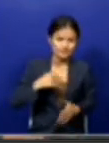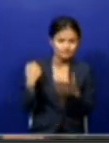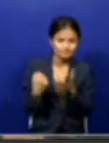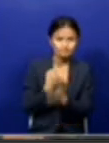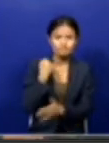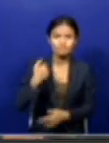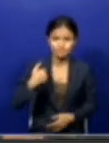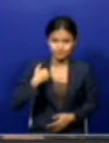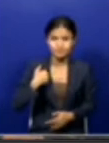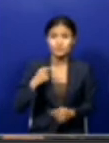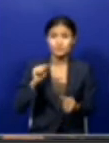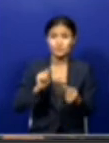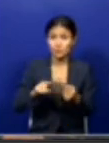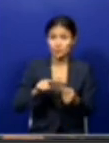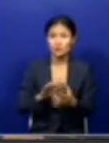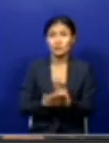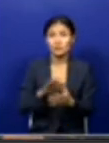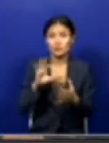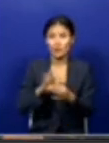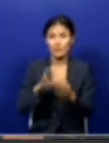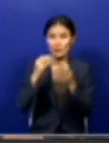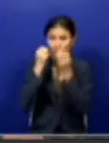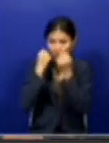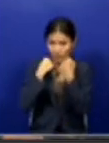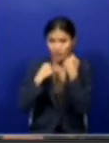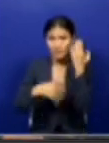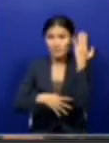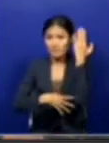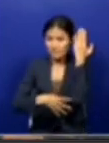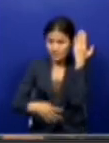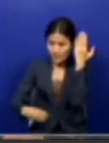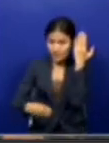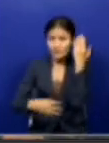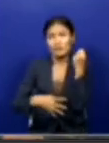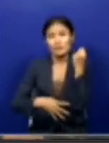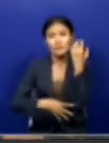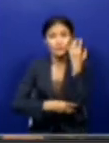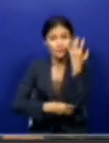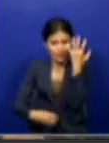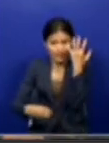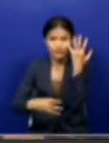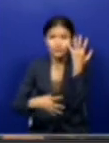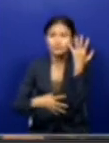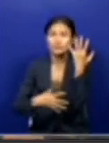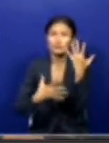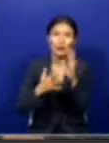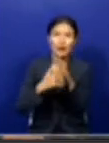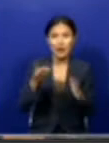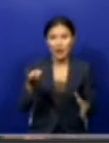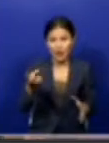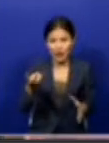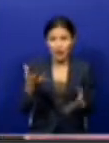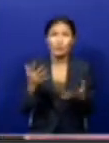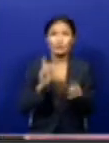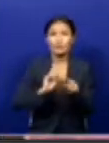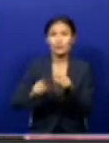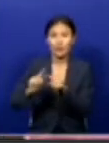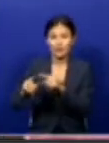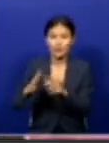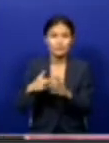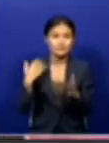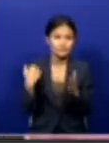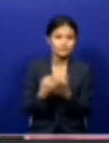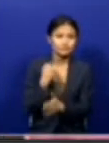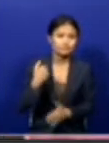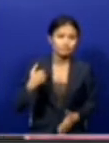จริงๆไม่ว่าจะเป็นอ้อยมันสะปะหลังข้าวนะครับเขาเสียโอกาสตรงนี้รัฐบาลต้องคิดครับคิด